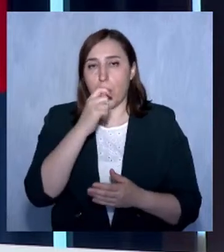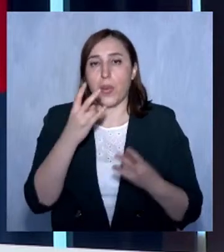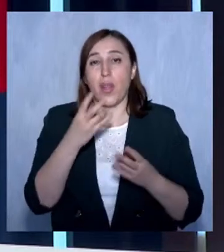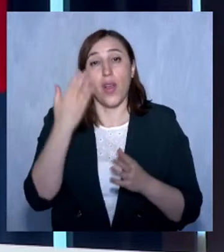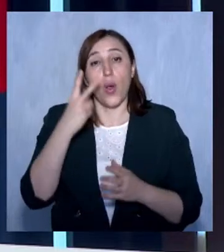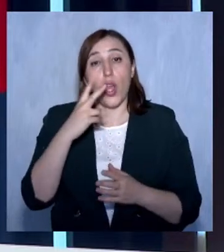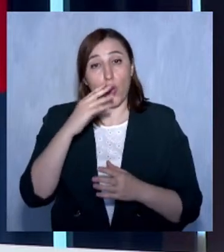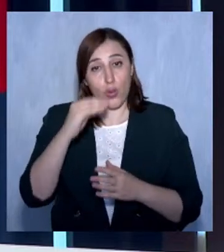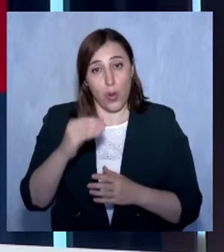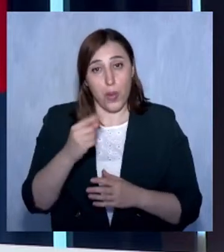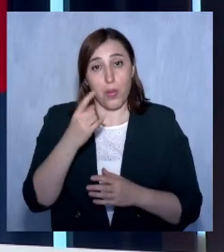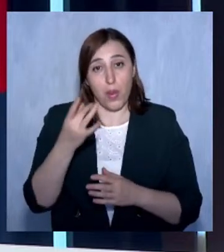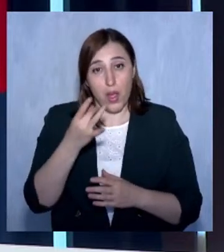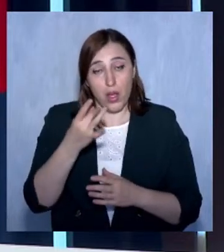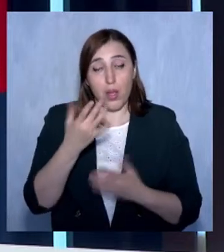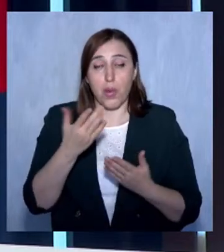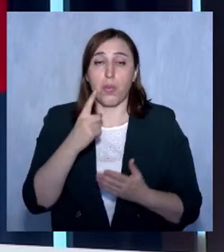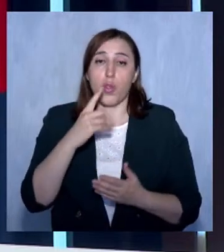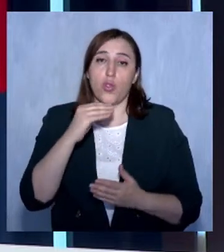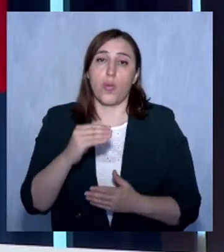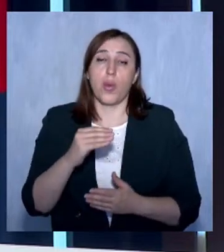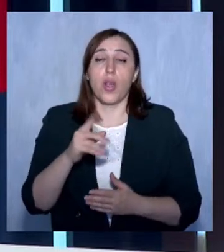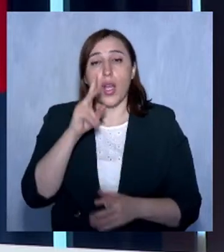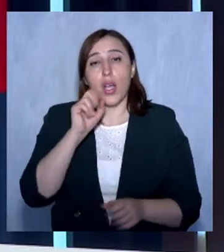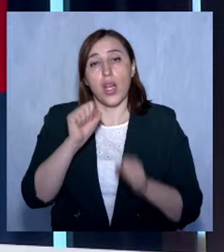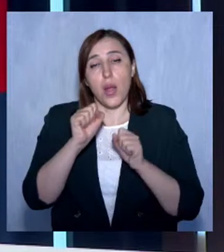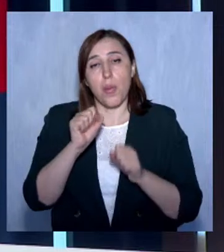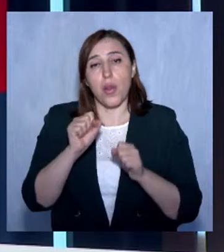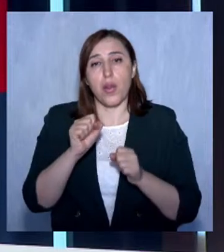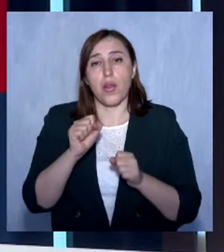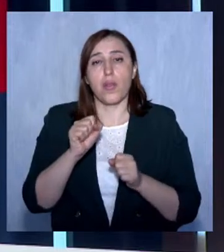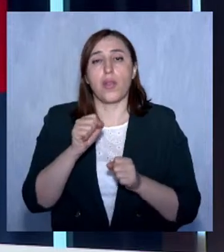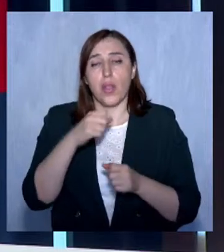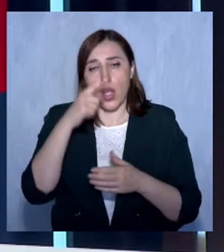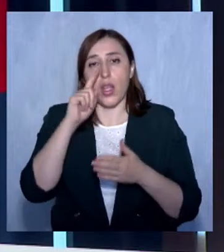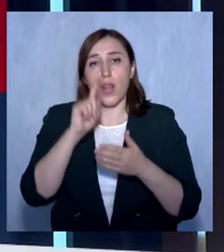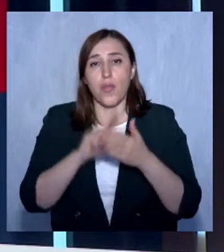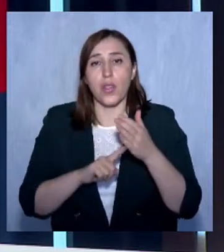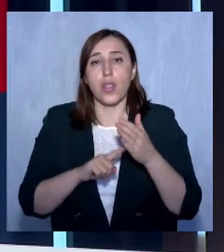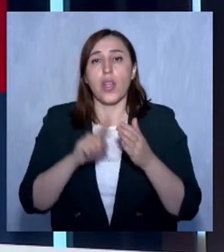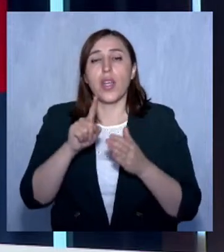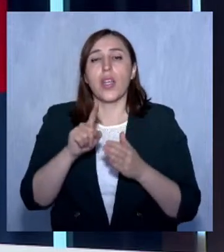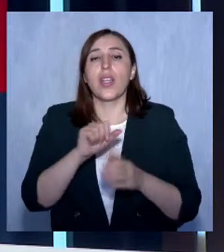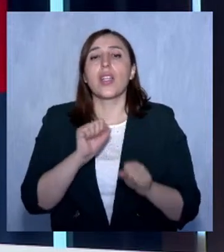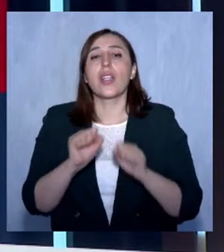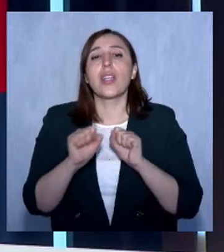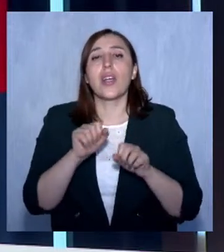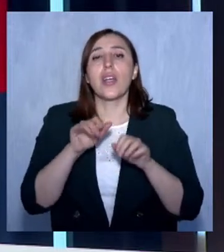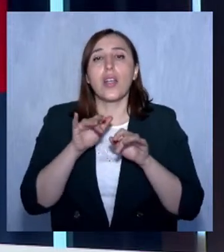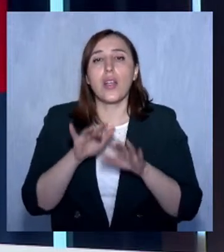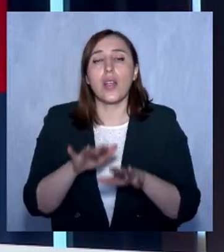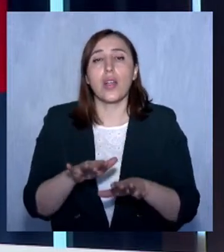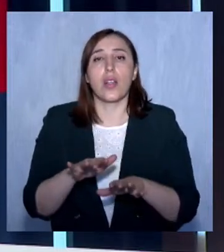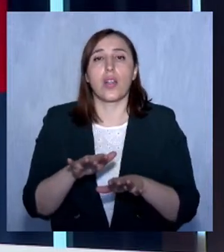երկու շապատի պոխար են։ Կարավարությունում վստահեն, որ հենց իրեն ձերնարկած վարճական լծակների գիրարման արդյունքում է, որ